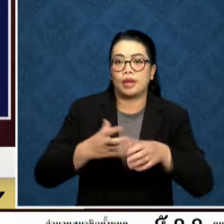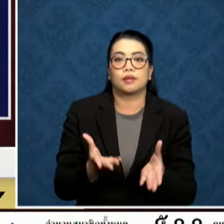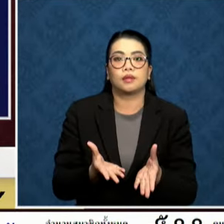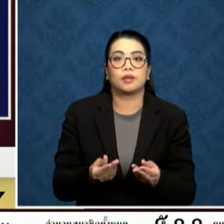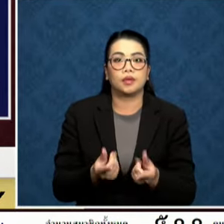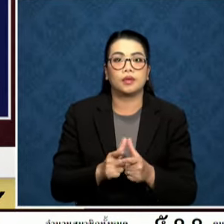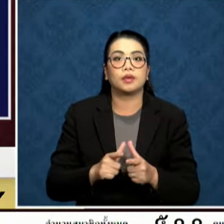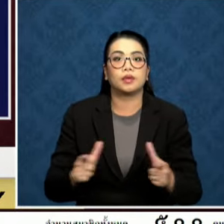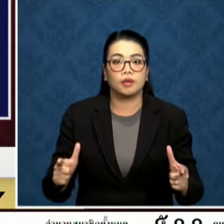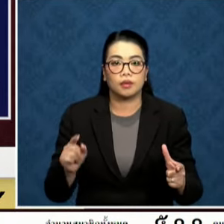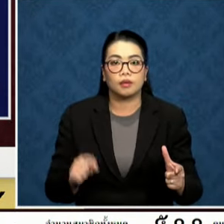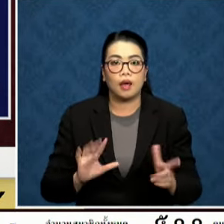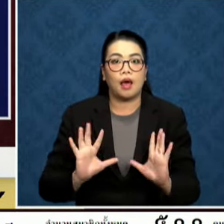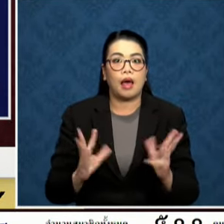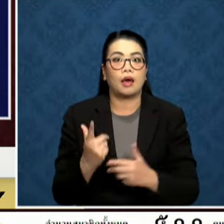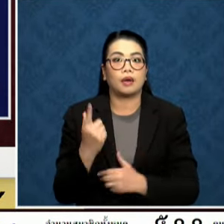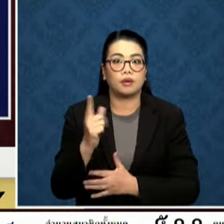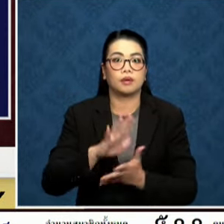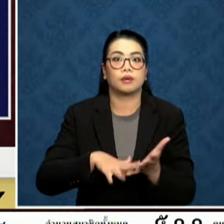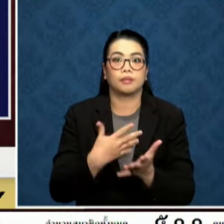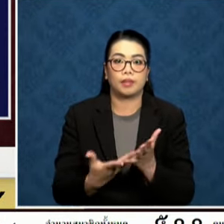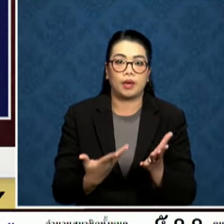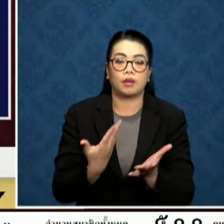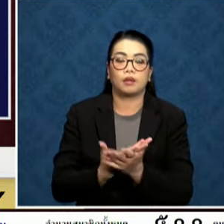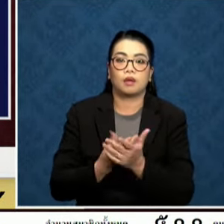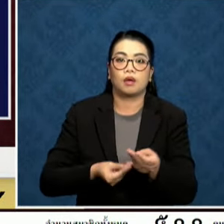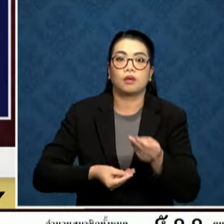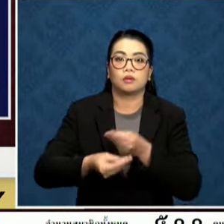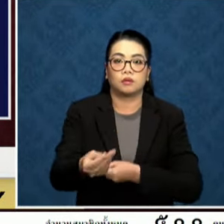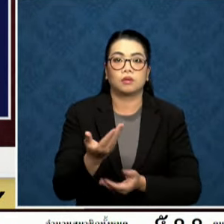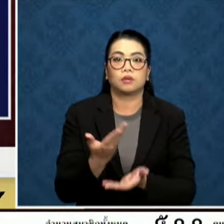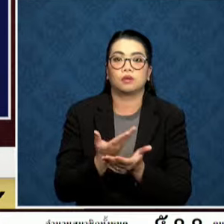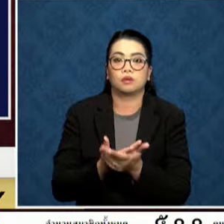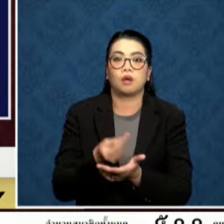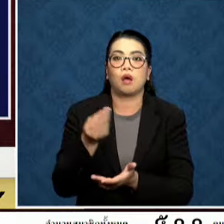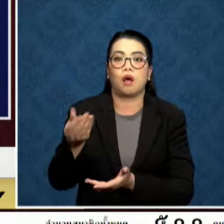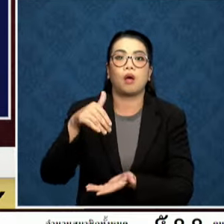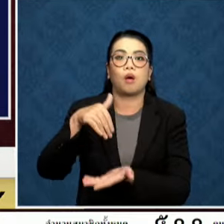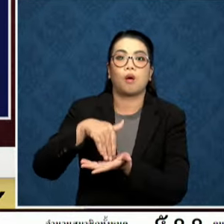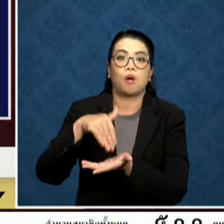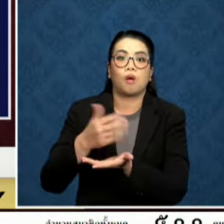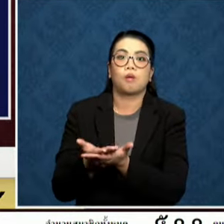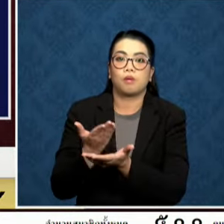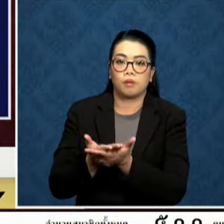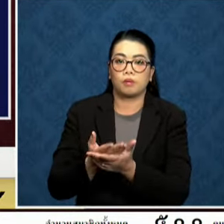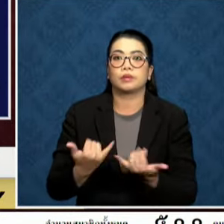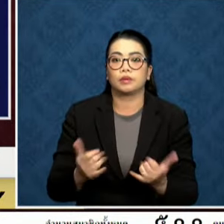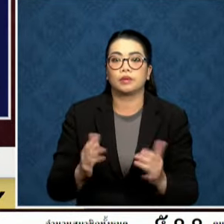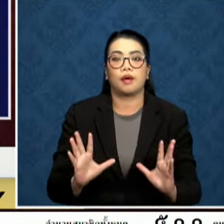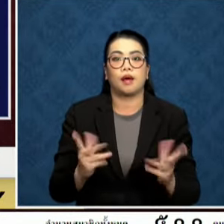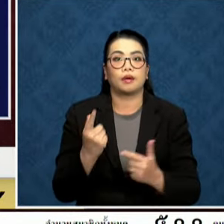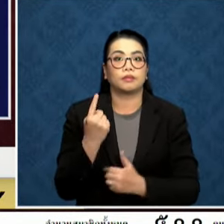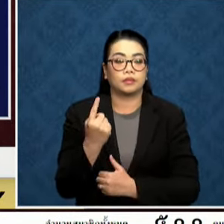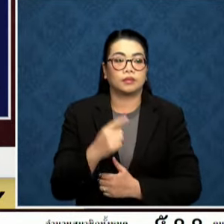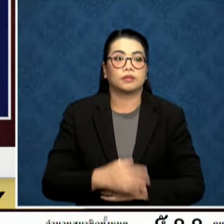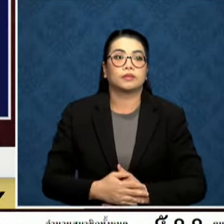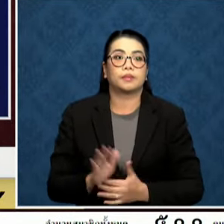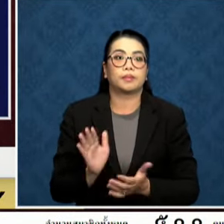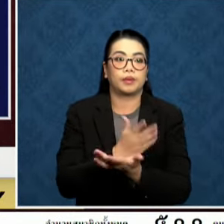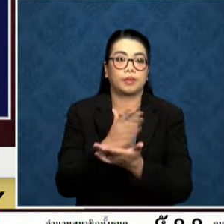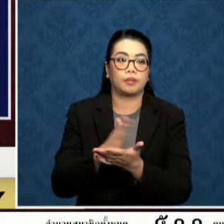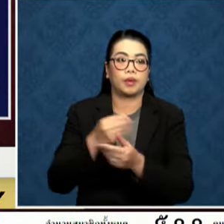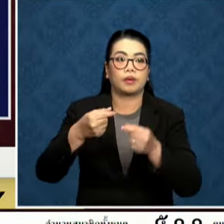นะคะแล้วก็หายไป 1แผนก็คือแผนงานการชดใช้เงินคงคลังนะคะแต่ที่เหลือนี่คือเหมือนเดิมแลดิฉันก็เชื่อว่าที่แบ่งย่อยออก